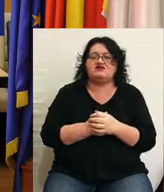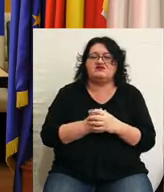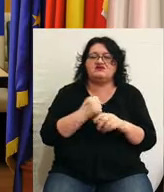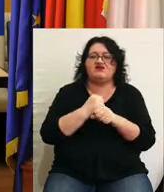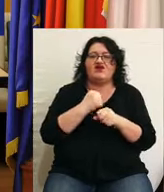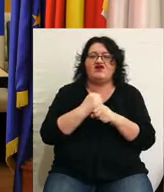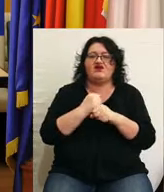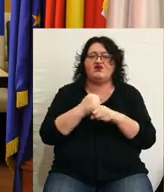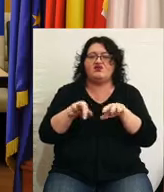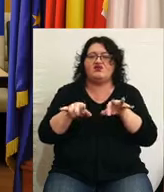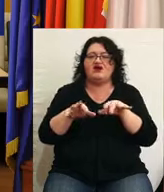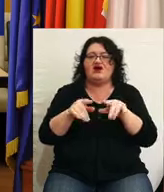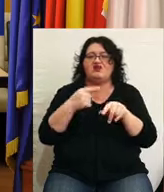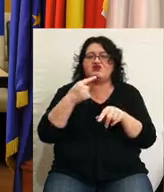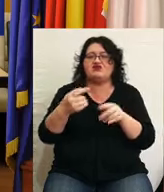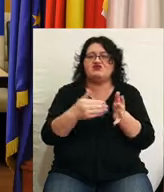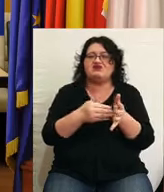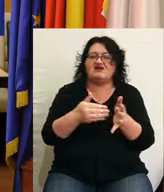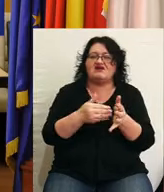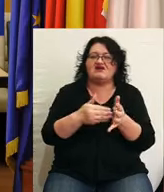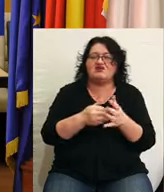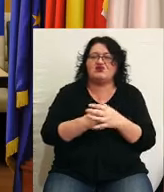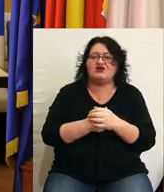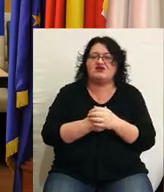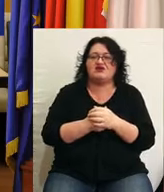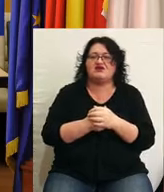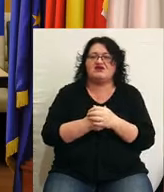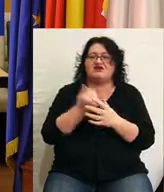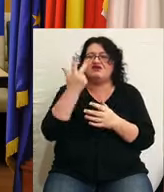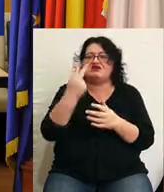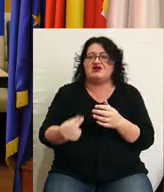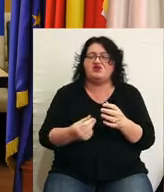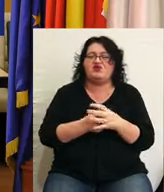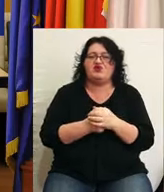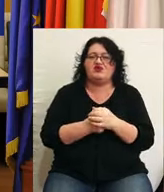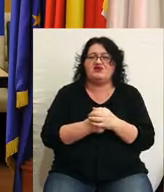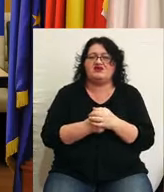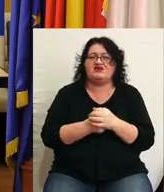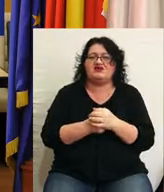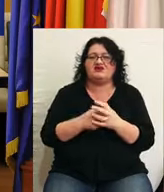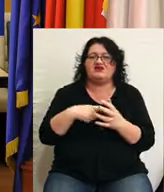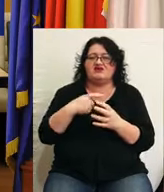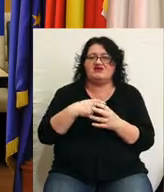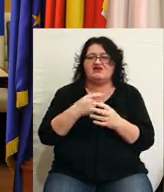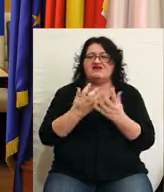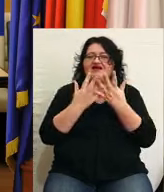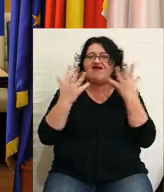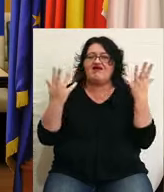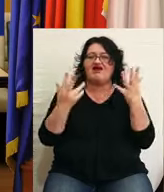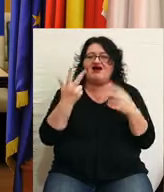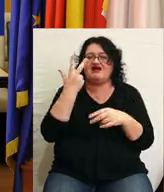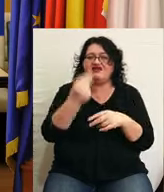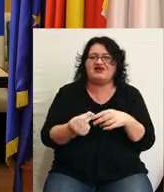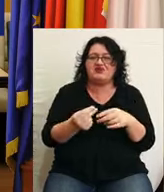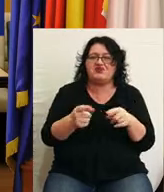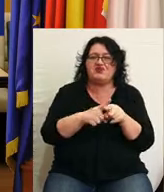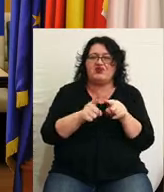făcut un calcul și a spus că ar trebui să se tripleze. E destul de evident că o triplare